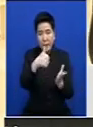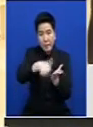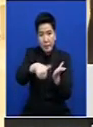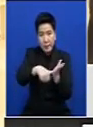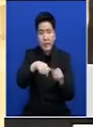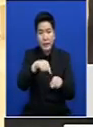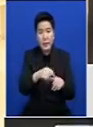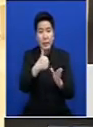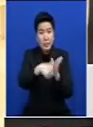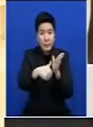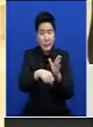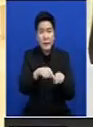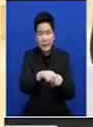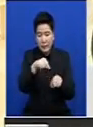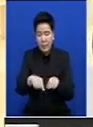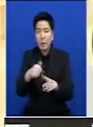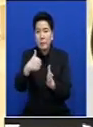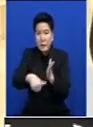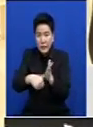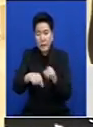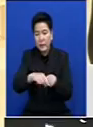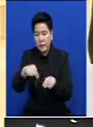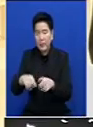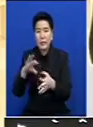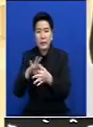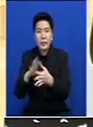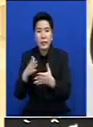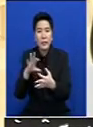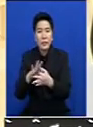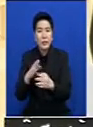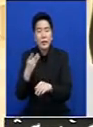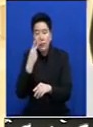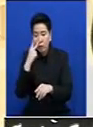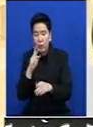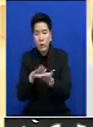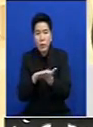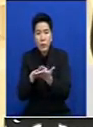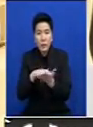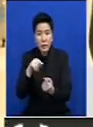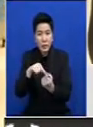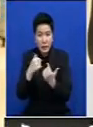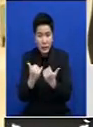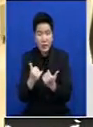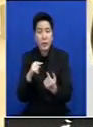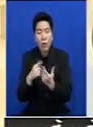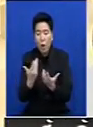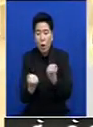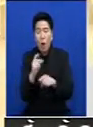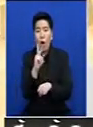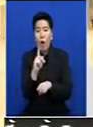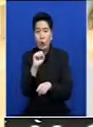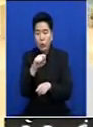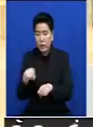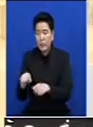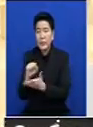ามิตรขอโทษนะคะกรมสรรพสามิต ร กรมศุลกากรกรมสรรพสากรขอโทษค่ะกรมสัมพักษากรกรมการขนส่งทางบก